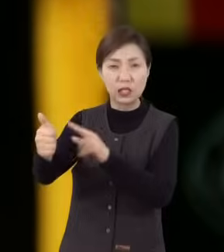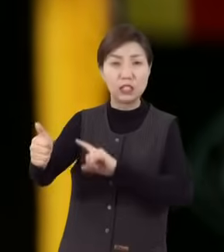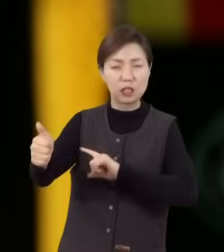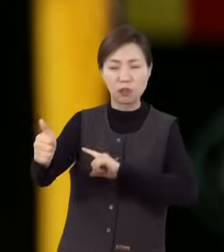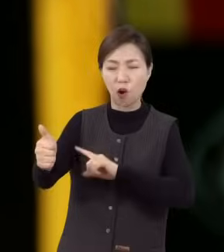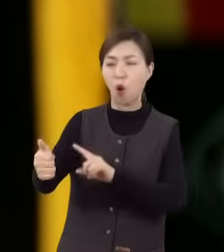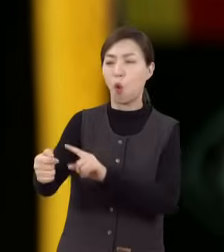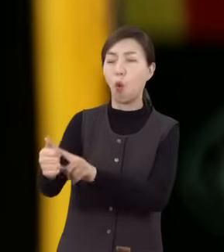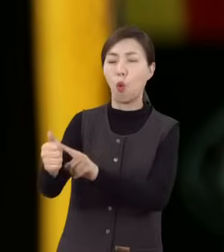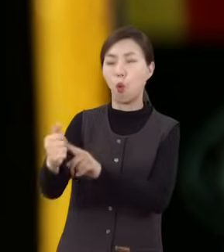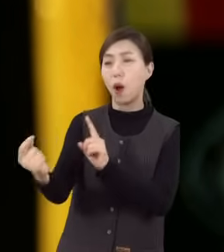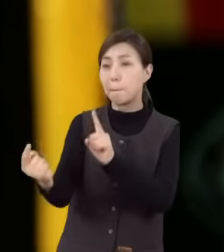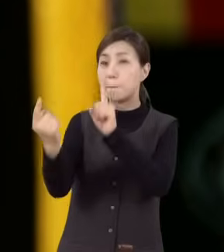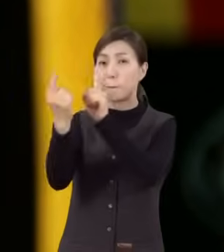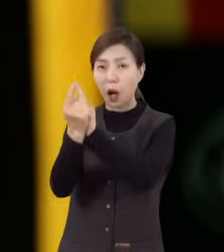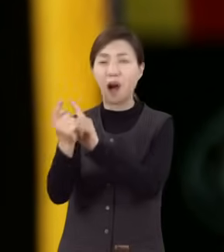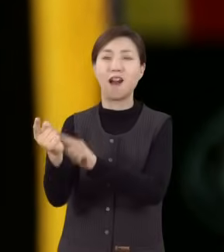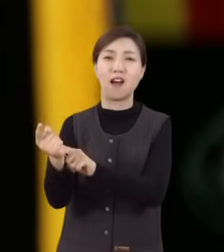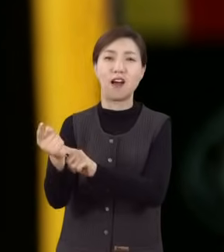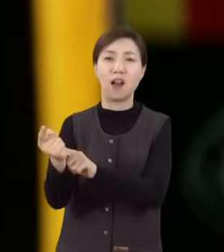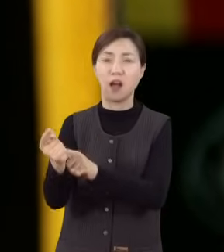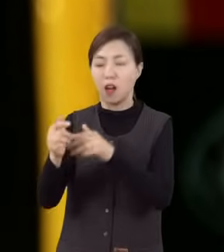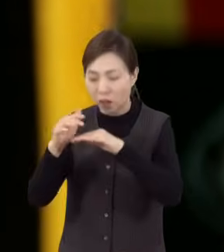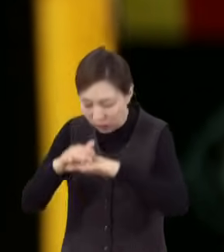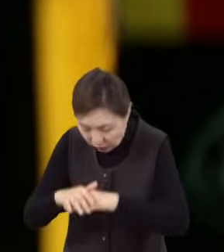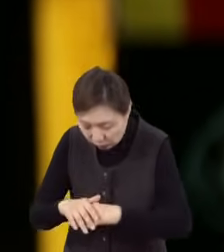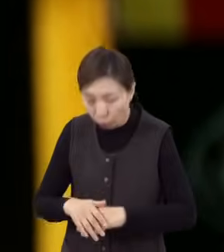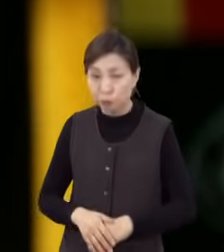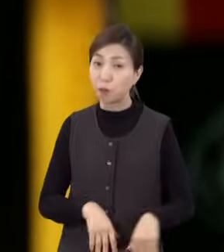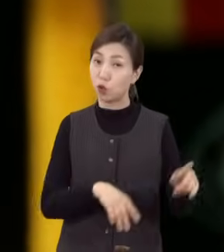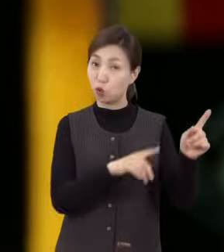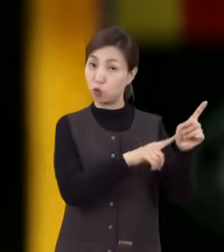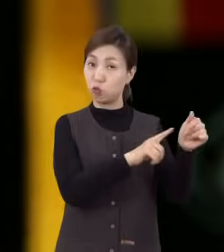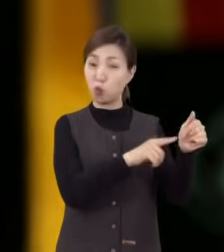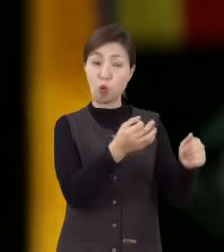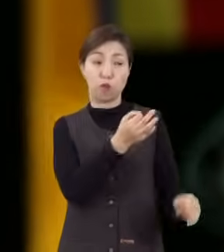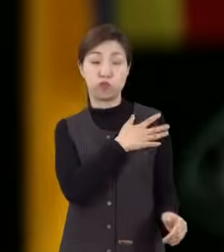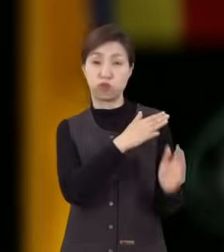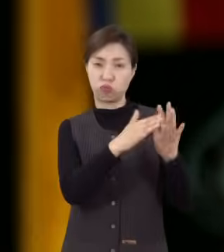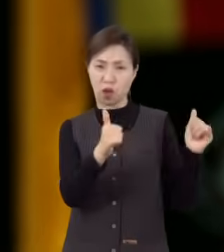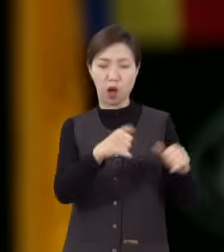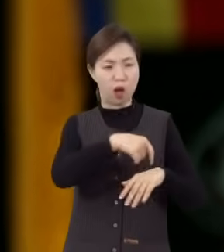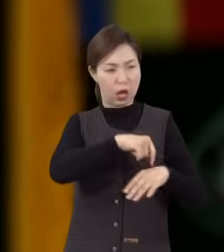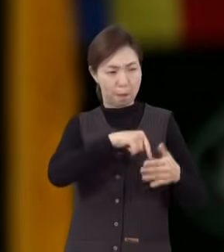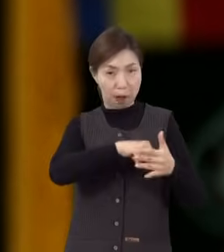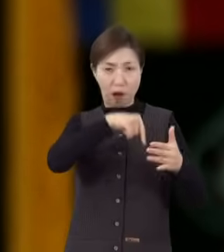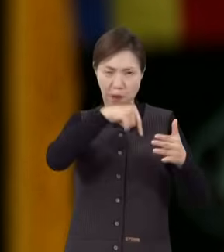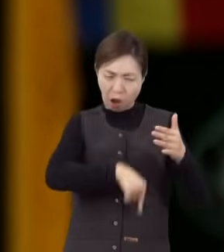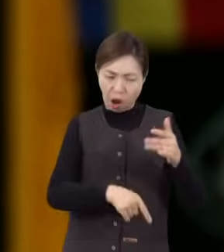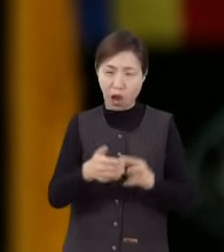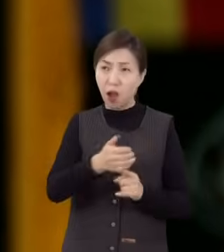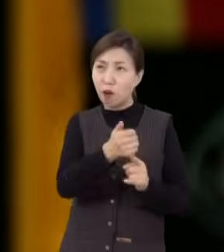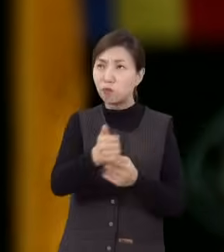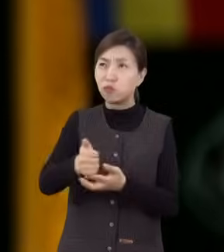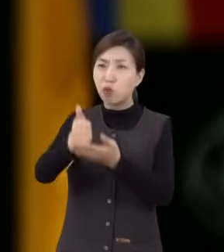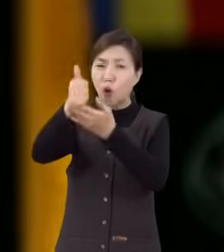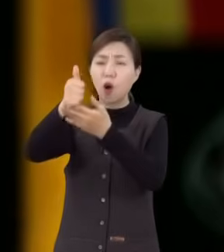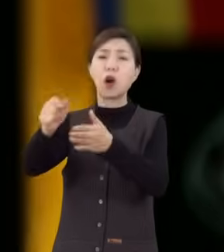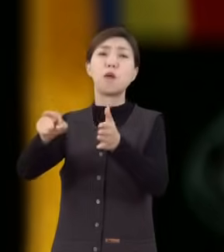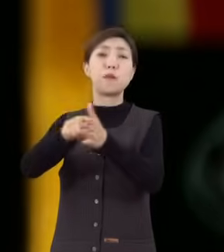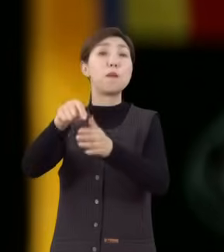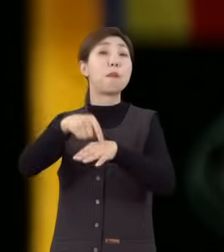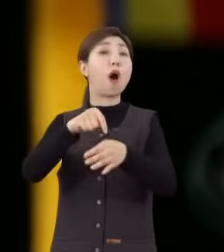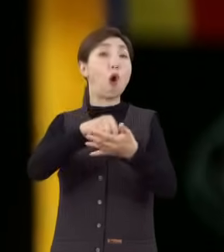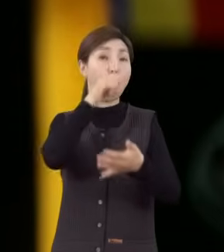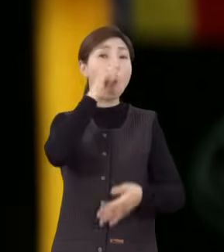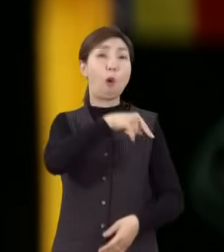마중합니다. 그래도 불심이 있나 봐요. 뭐가 있어요? 불심. 불심 없는 못된 사람 같으면 아유 어디